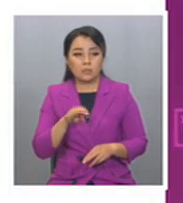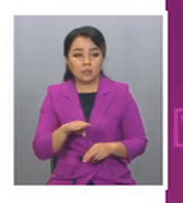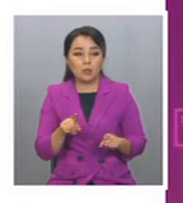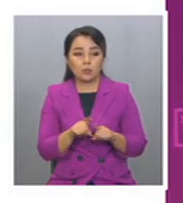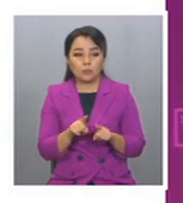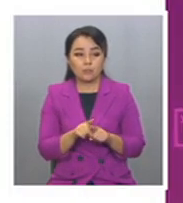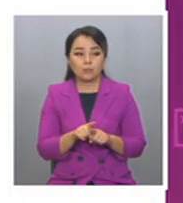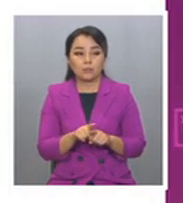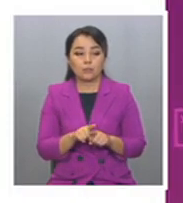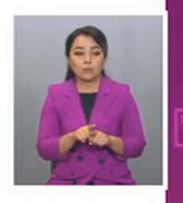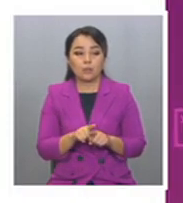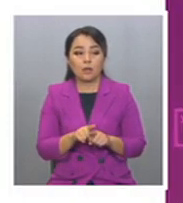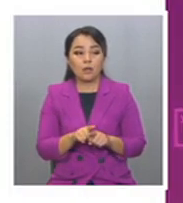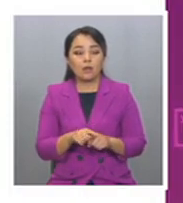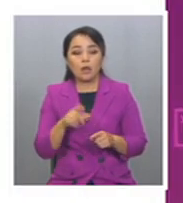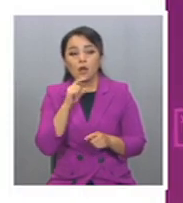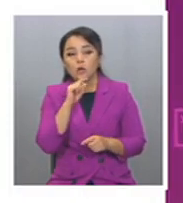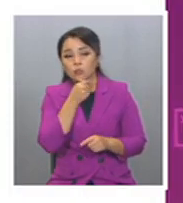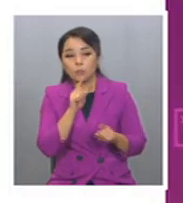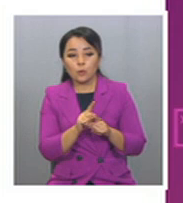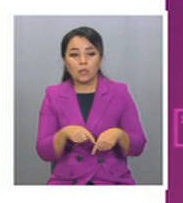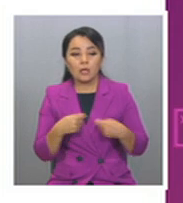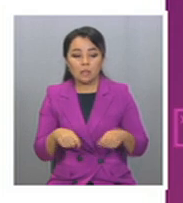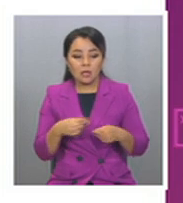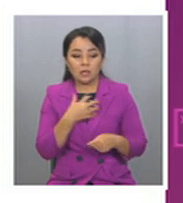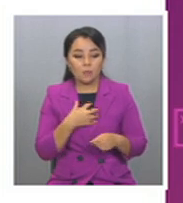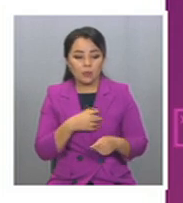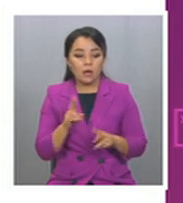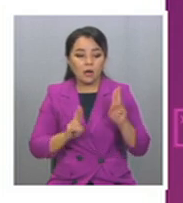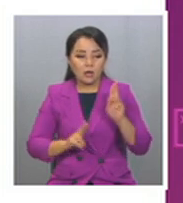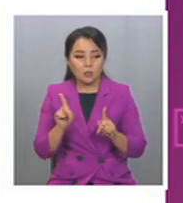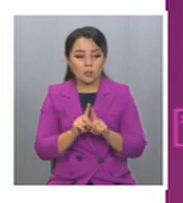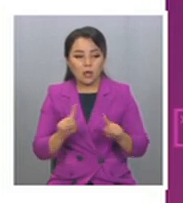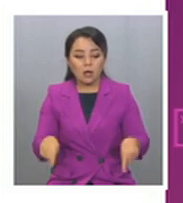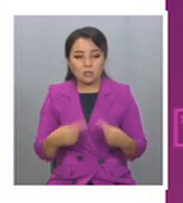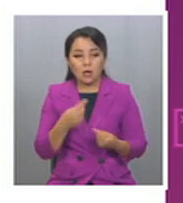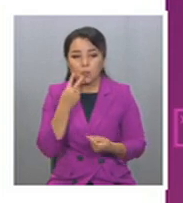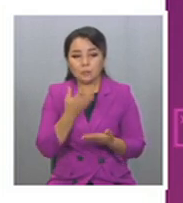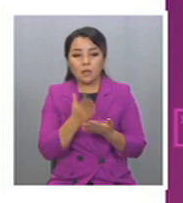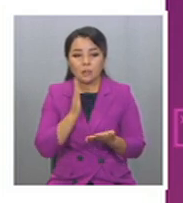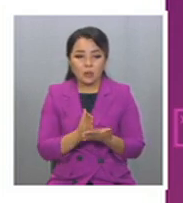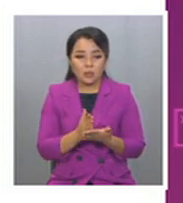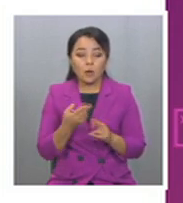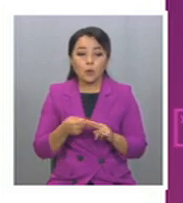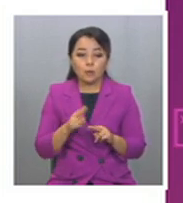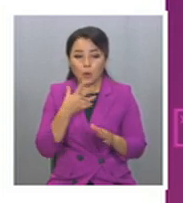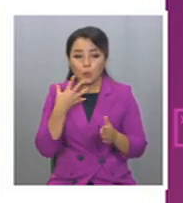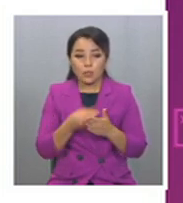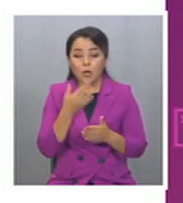Смиттің экономикалық теория, қазіргі нарықтық экономиканың негізгі қағидаларын қалыптастырғанын көре аламыз. Ол өзінің